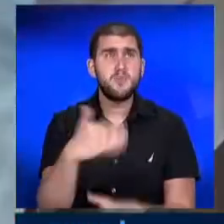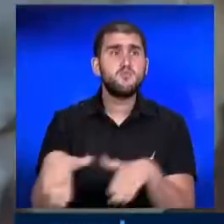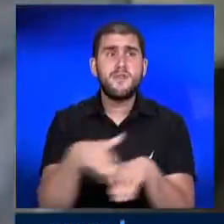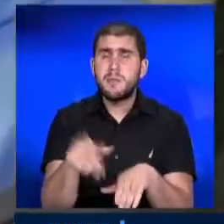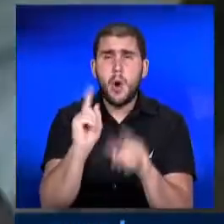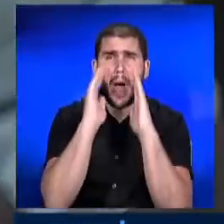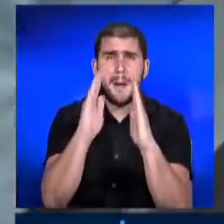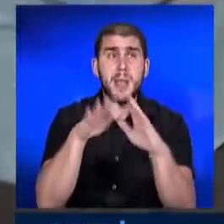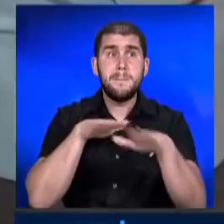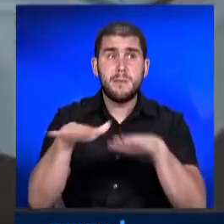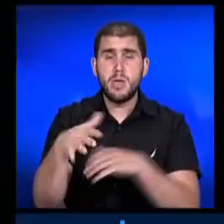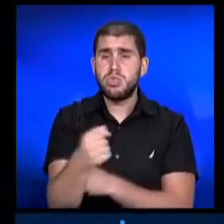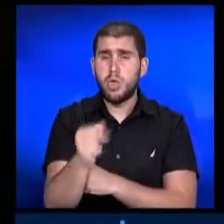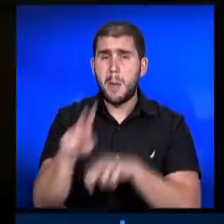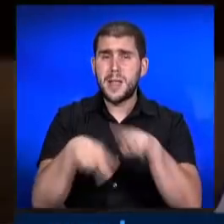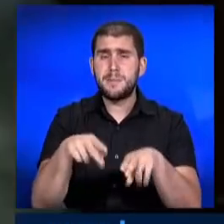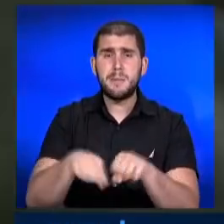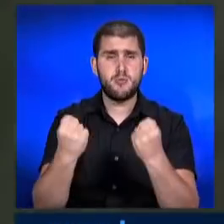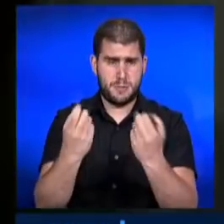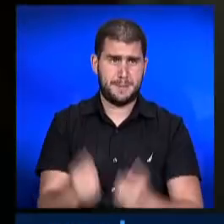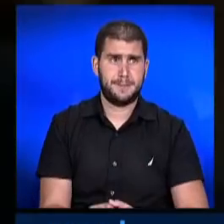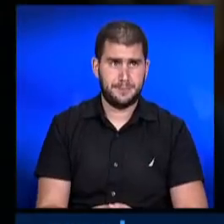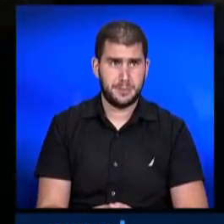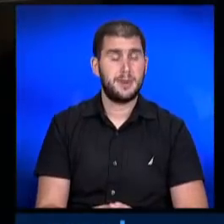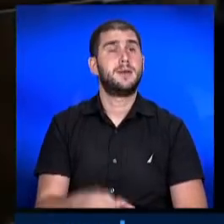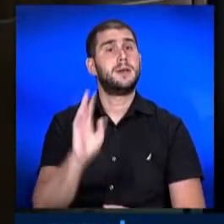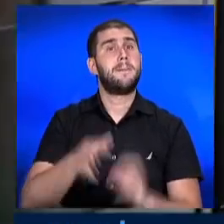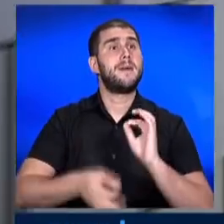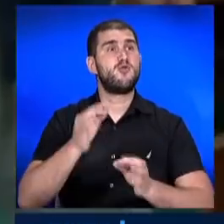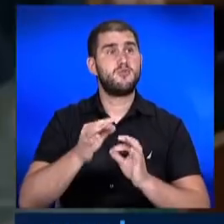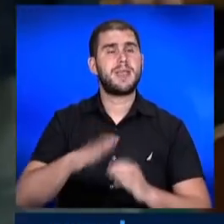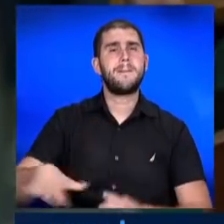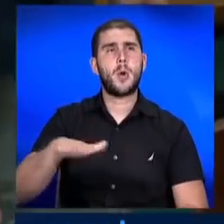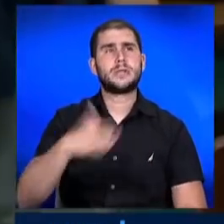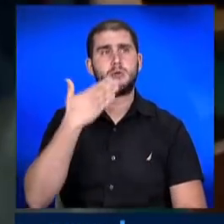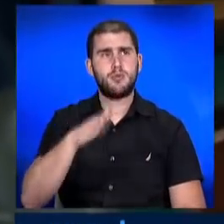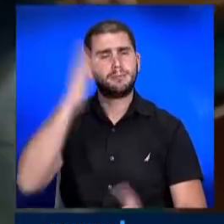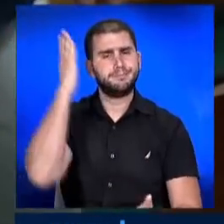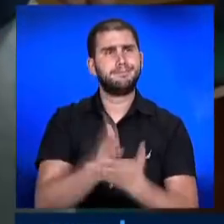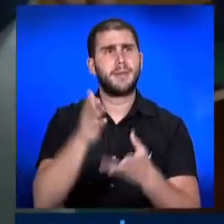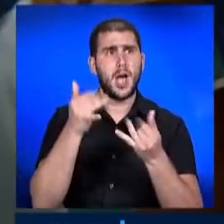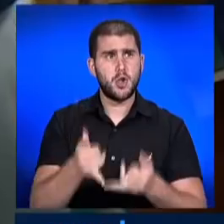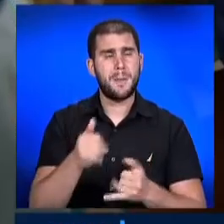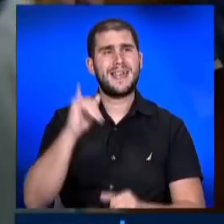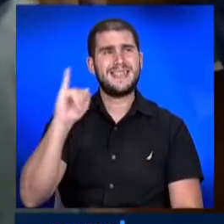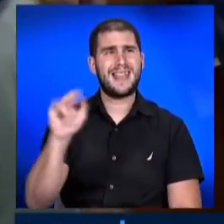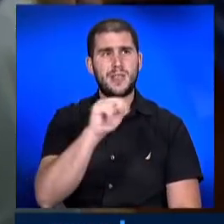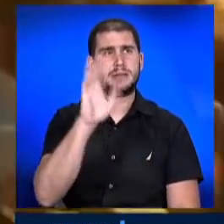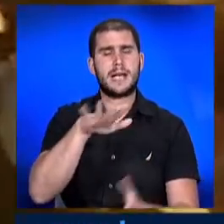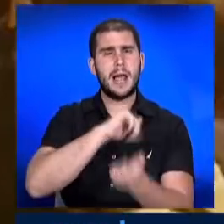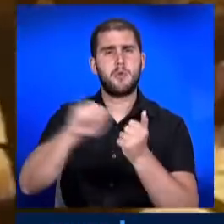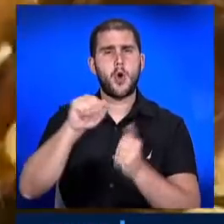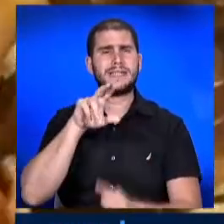יאומן שהממשלה לא מטפלת במשבר הזה. בתוך כך, בית המשפט המחוזי בירושלים פסק היום כי על יאיר נתניהו להסיר ציוץ